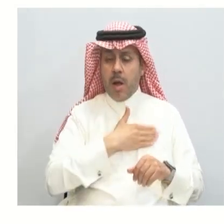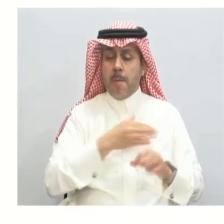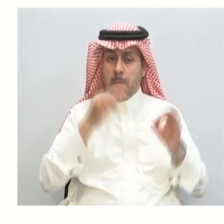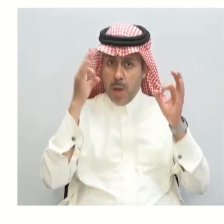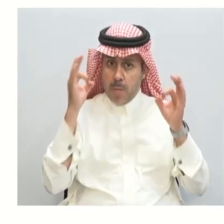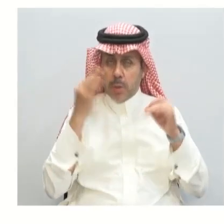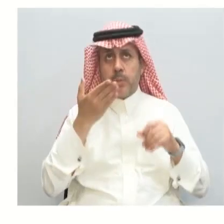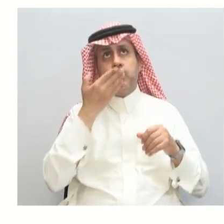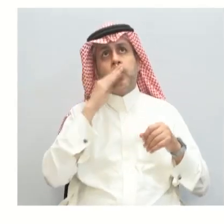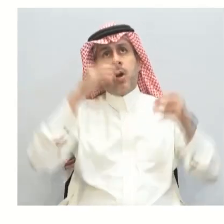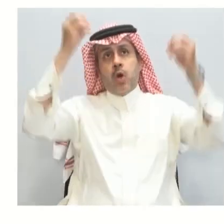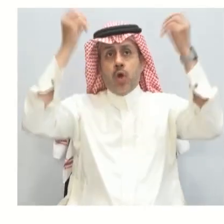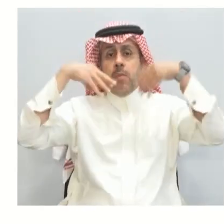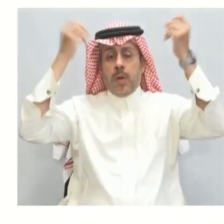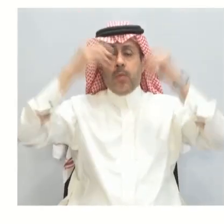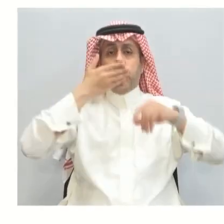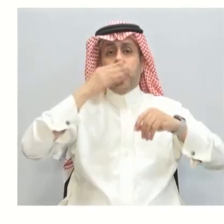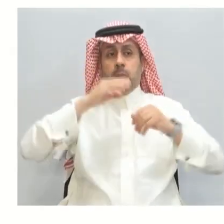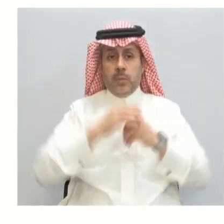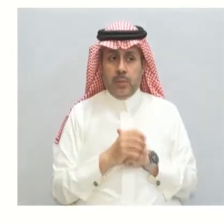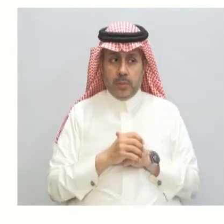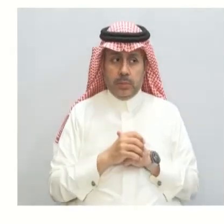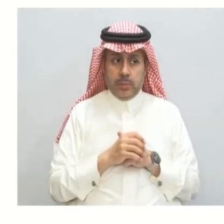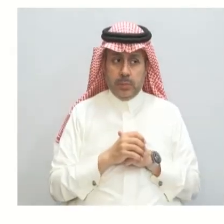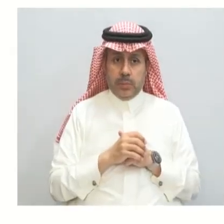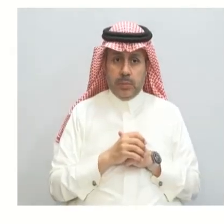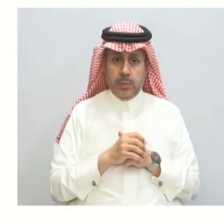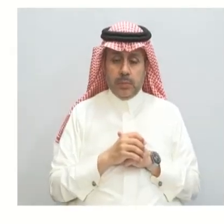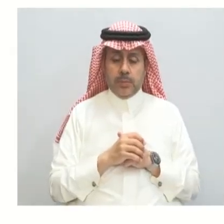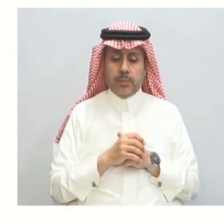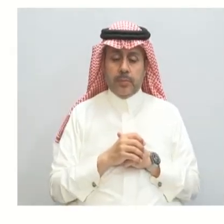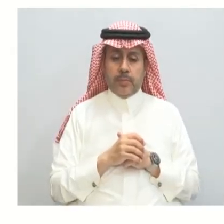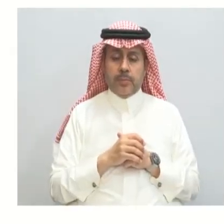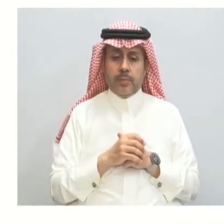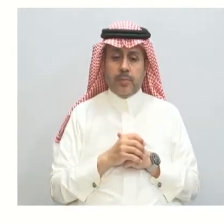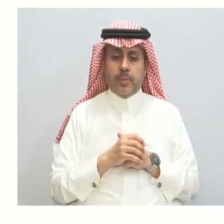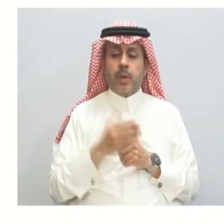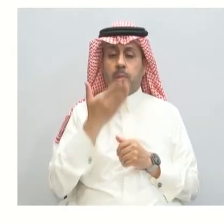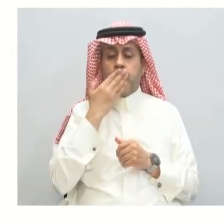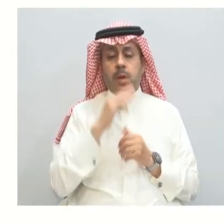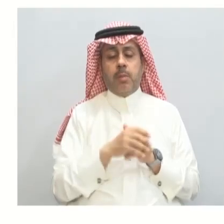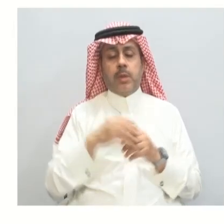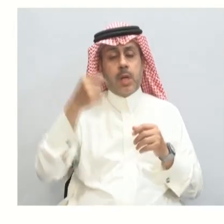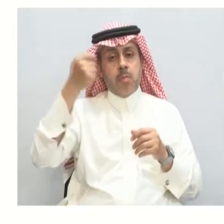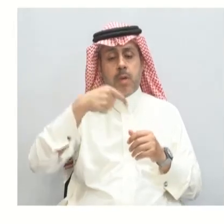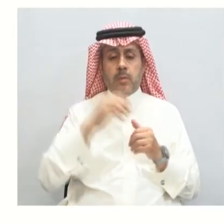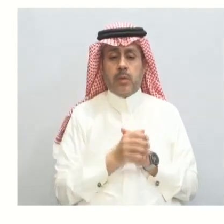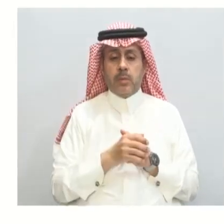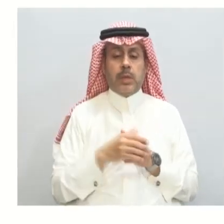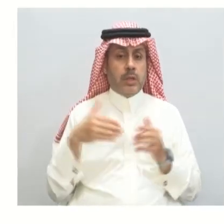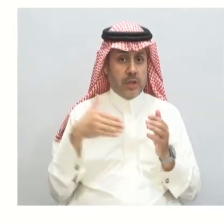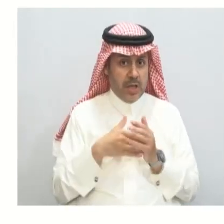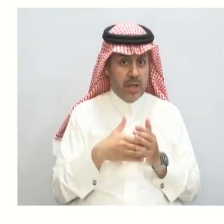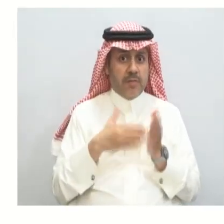الانسان الله عز وجل على هذه النعم ان يشكر الله عز وجل على هذه النعم ومن تلك النعم نعمه المال بهذا نكون ولله